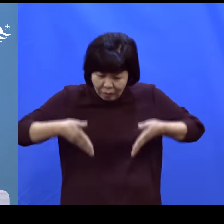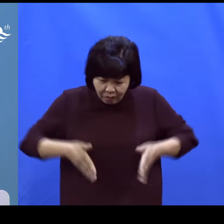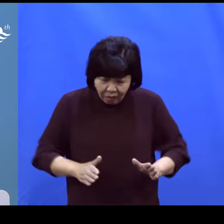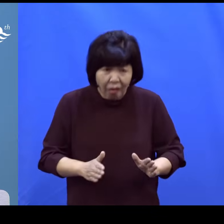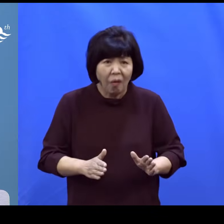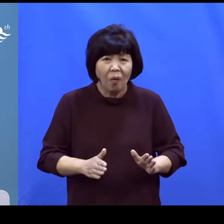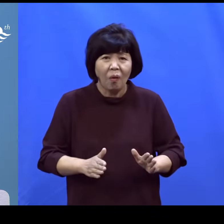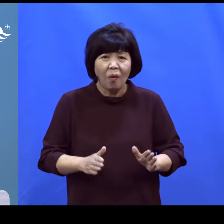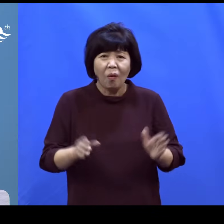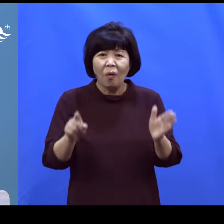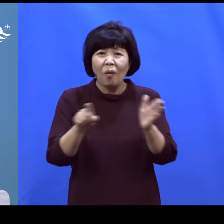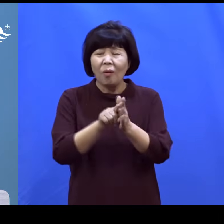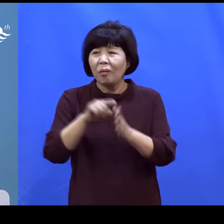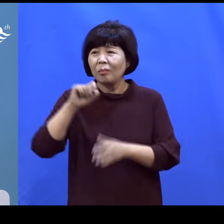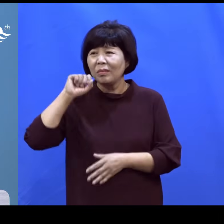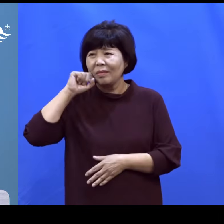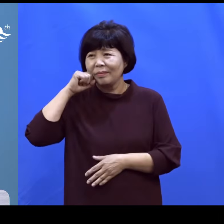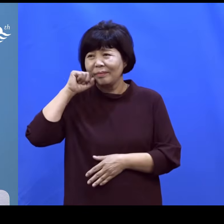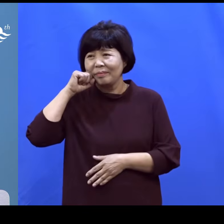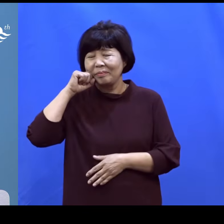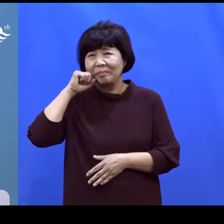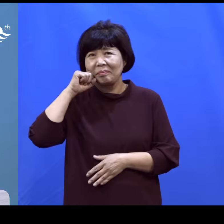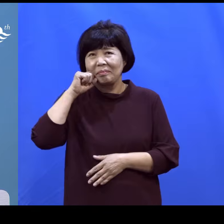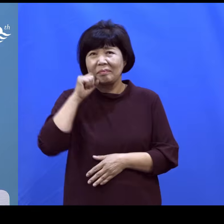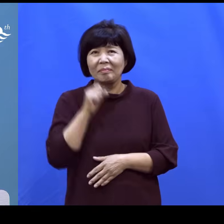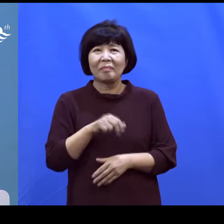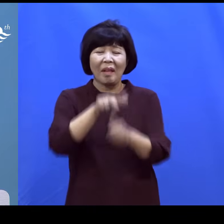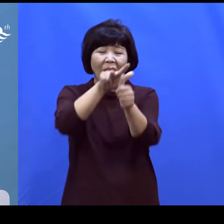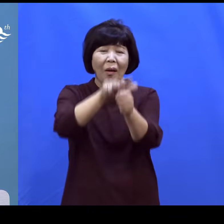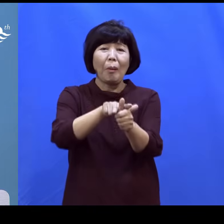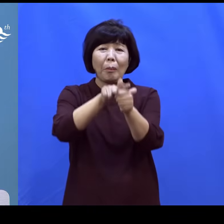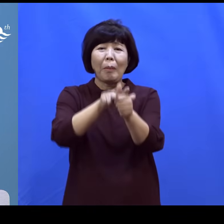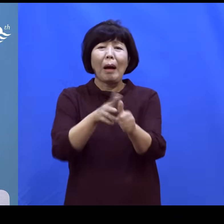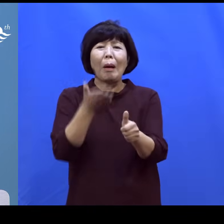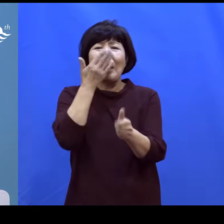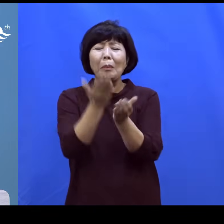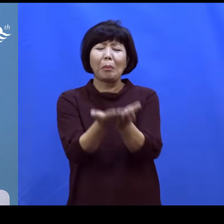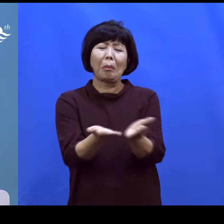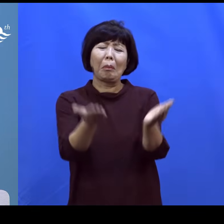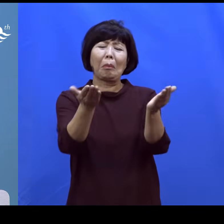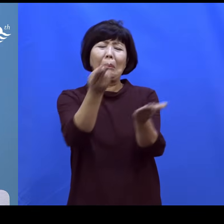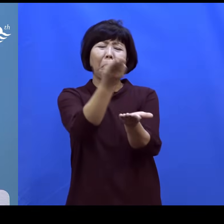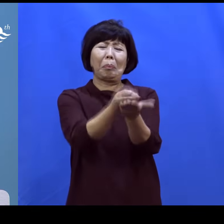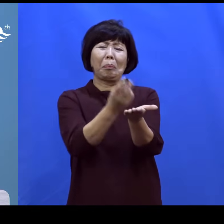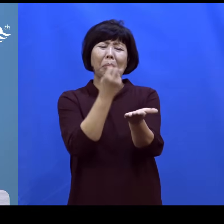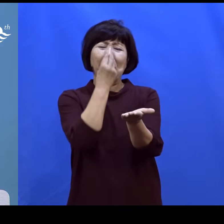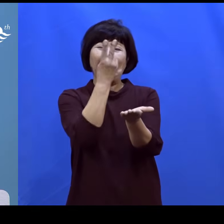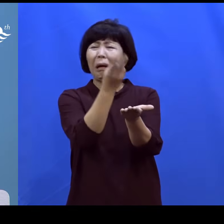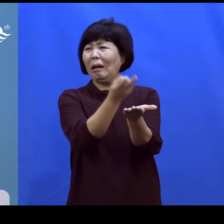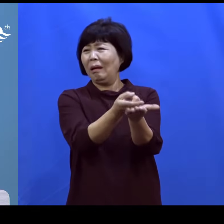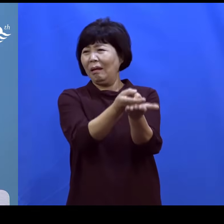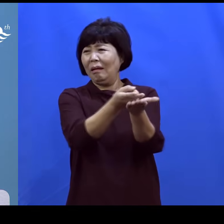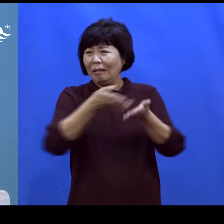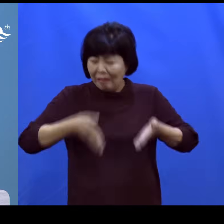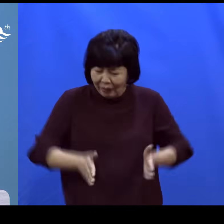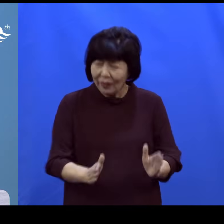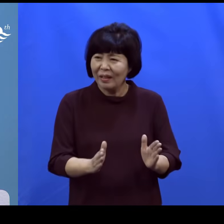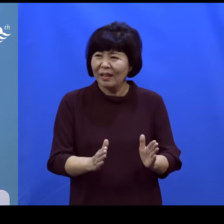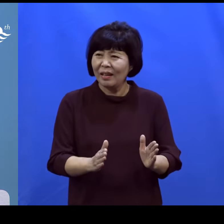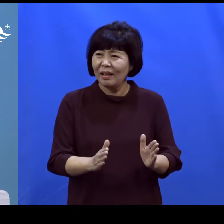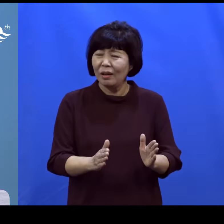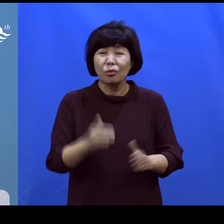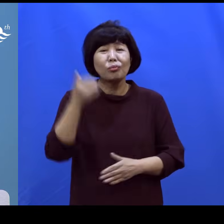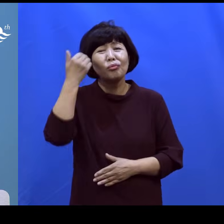있겠습니까? 말 구유에 누워있는 그 아기가 만왕의 왕이요 구주 예수라고 하는 사실을 누가